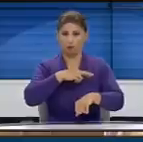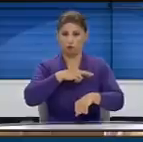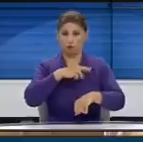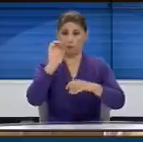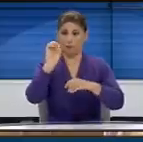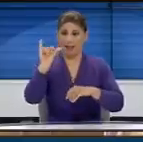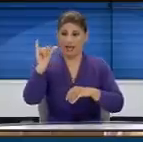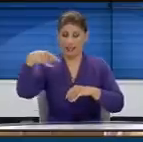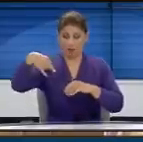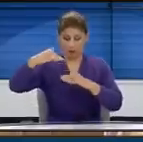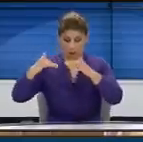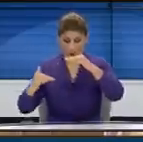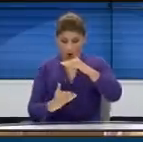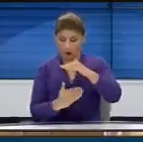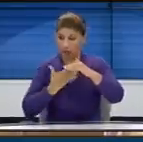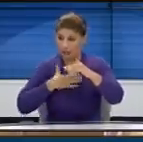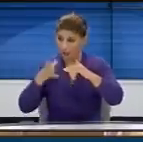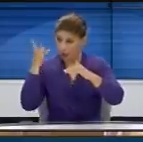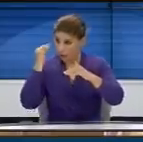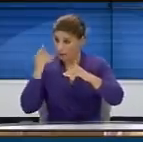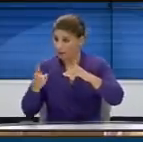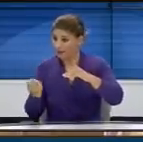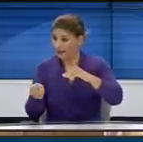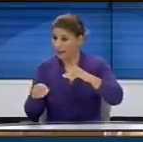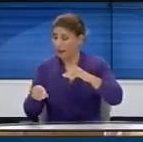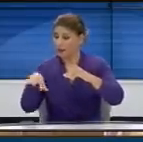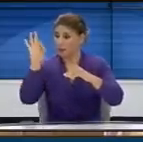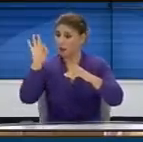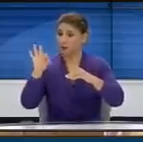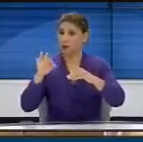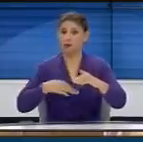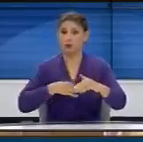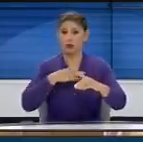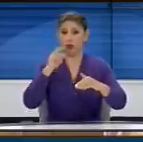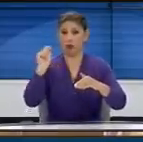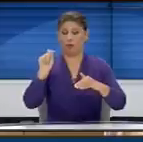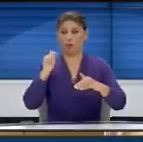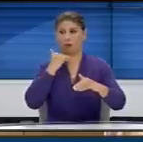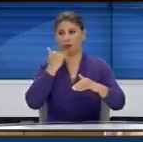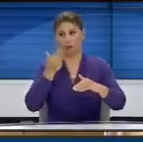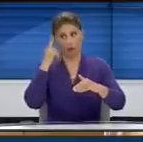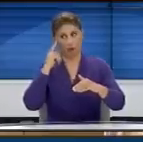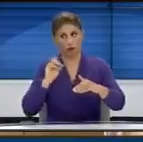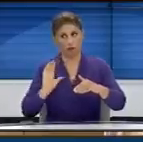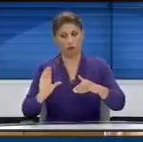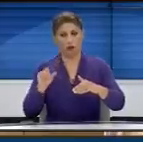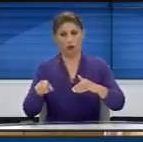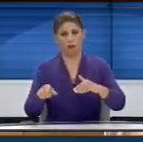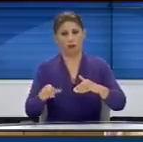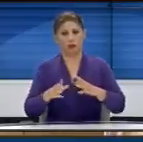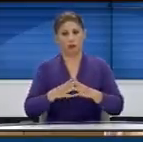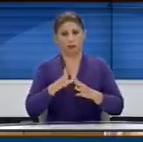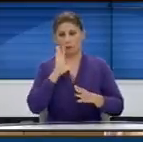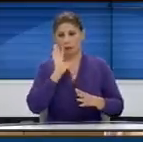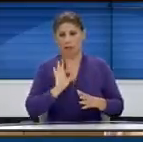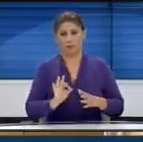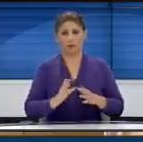κάτω, και να θέλω να μάθω τι συνέβη στην περίπτωση του κυρίου Ανδρουλάκη, δεν μπορώ να ξέρω. Αυτό είναι